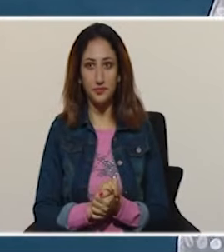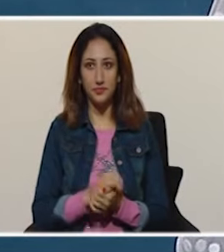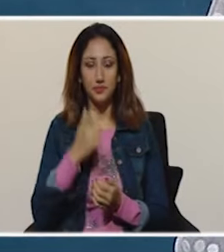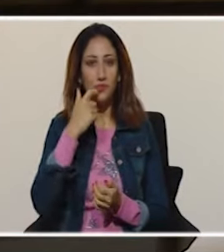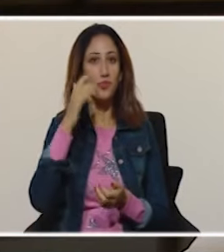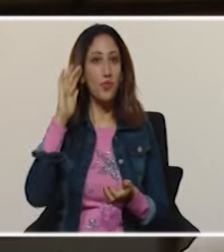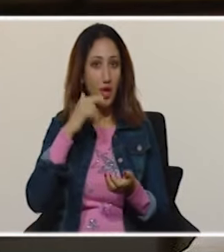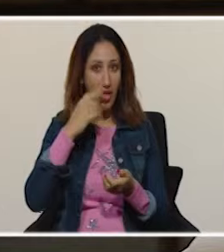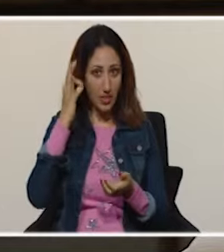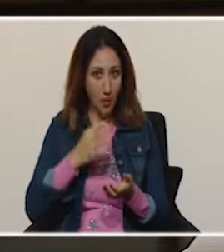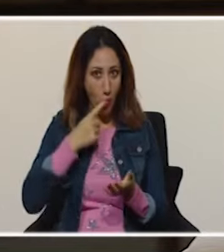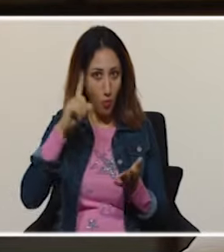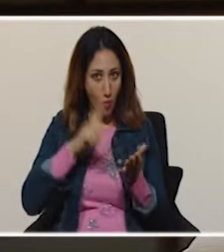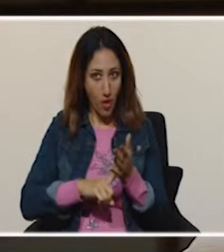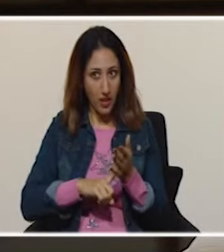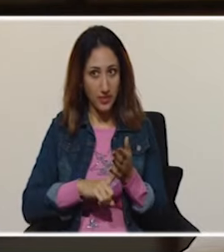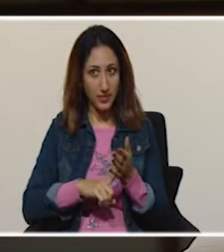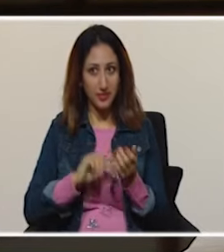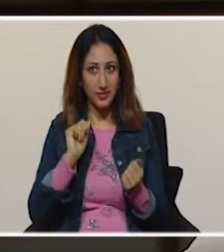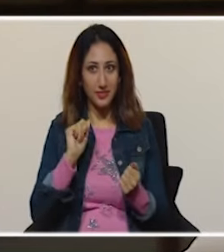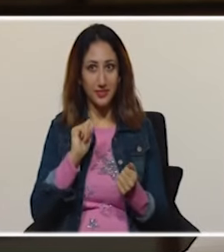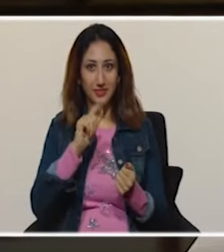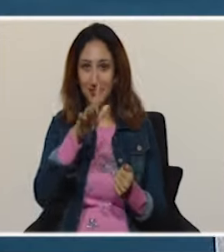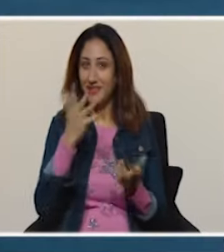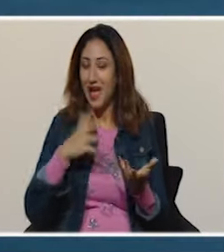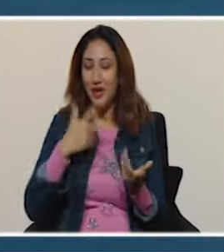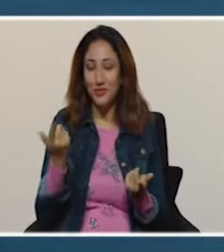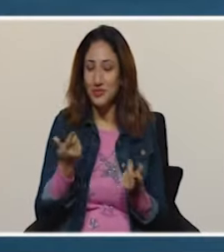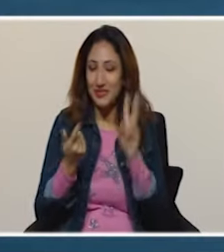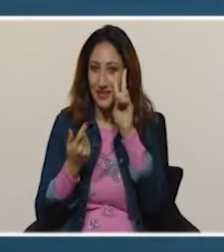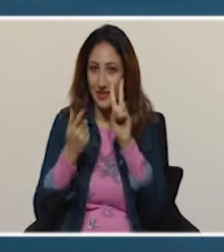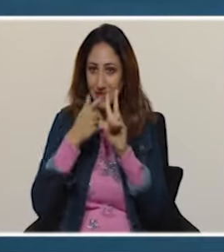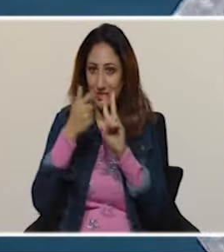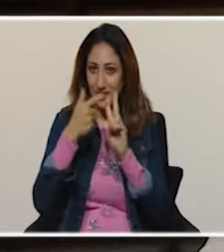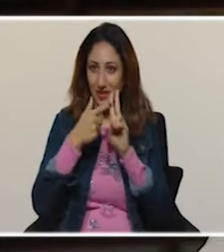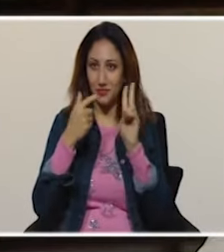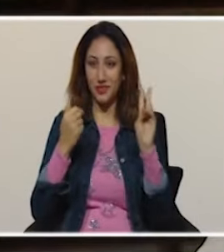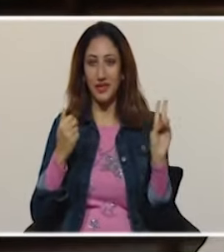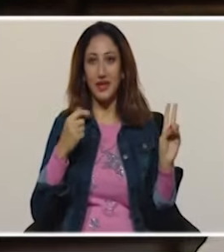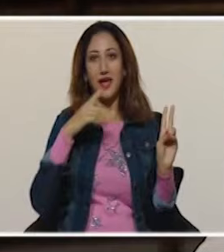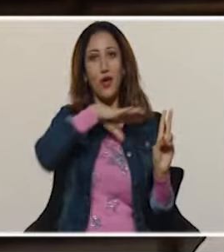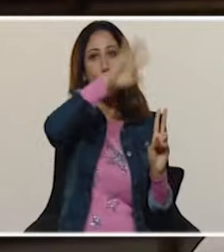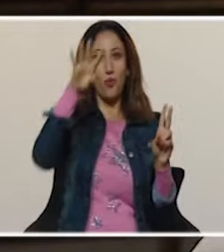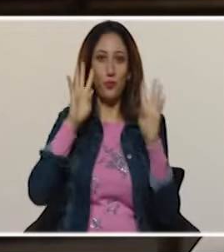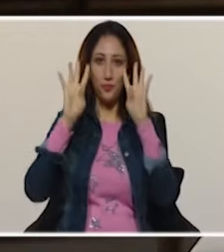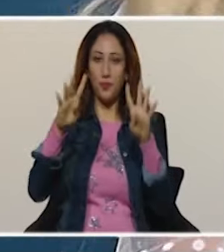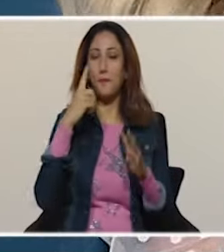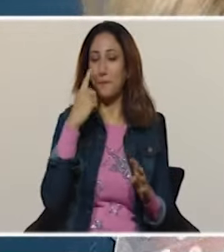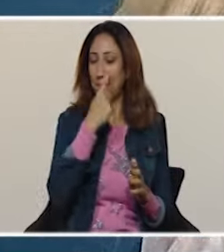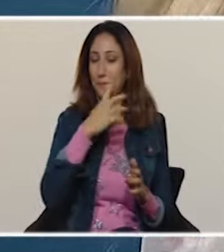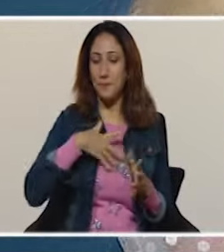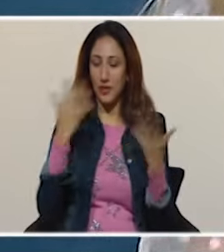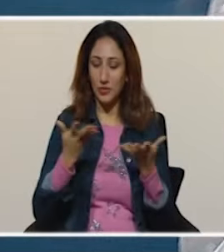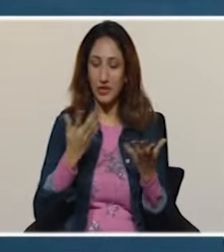الحر دين. هو انت مرتبه لي ايه بالظبط؟ وانا مشحده عليك 120 مليون في مصر. انا يا تسلم لي